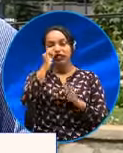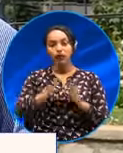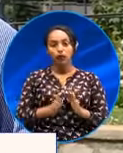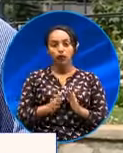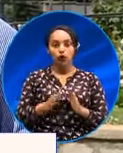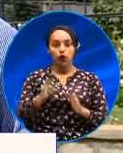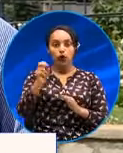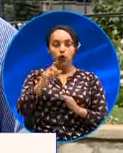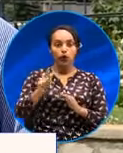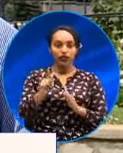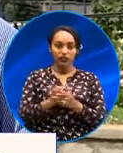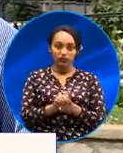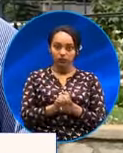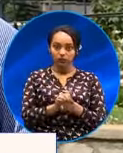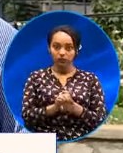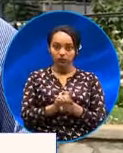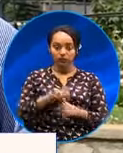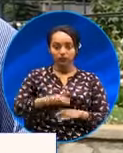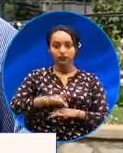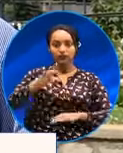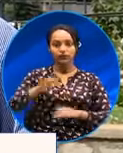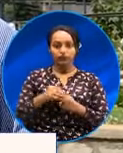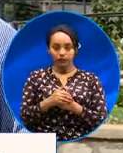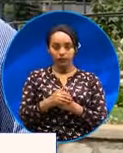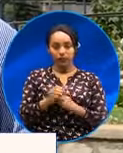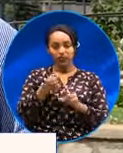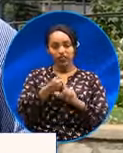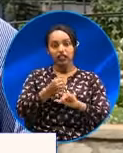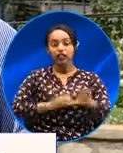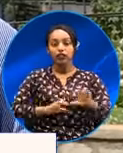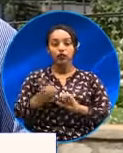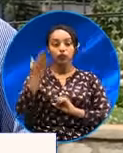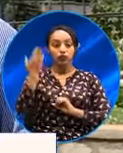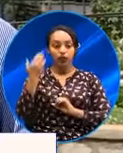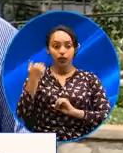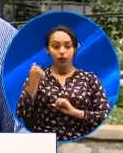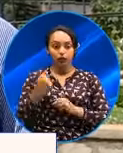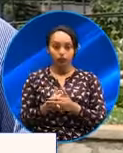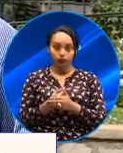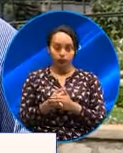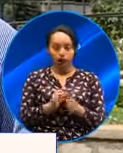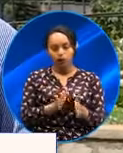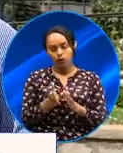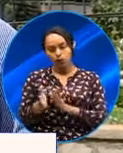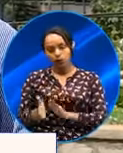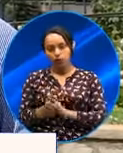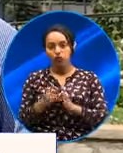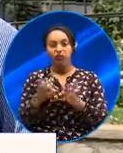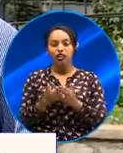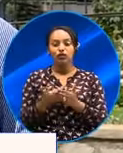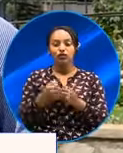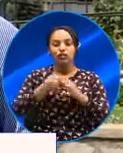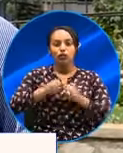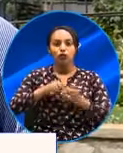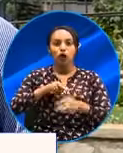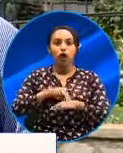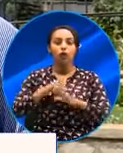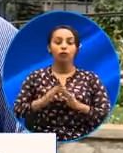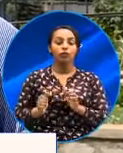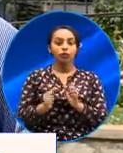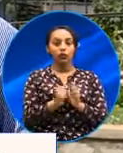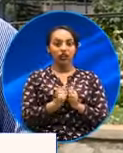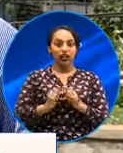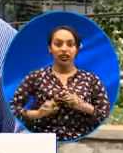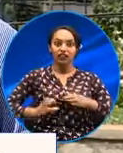በኢትዮጵያዊነት ወኔ ከፍተኛ ትግል ሲያደርጉ የነበሩ አሟሟታቸውም ከዚሁ ጽኑ አቋማቸው